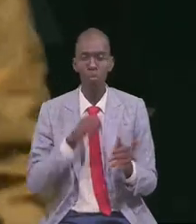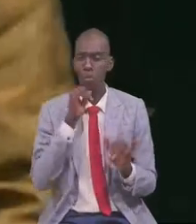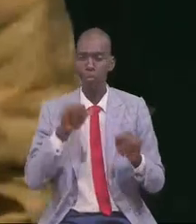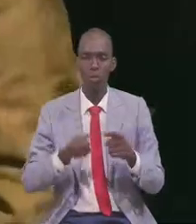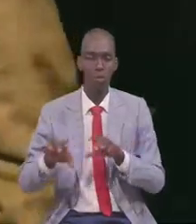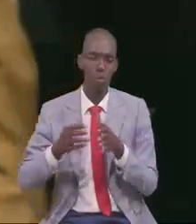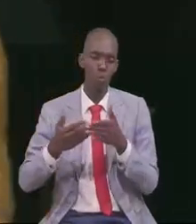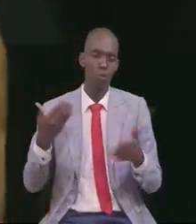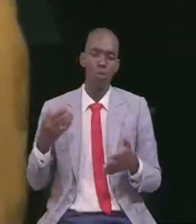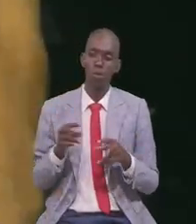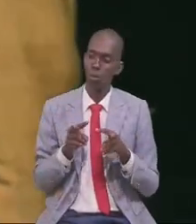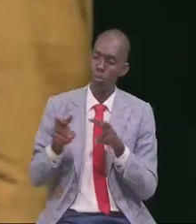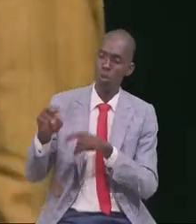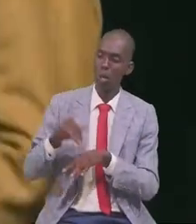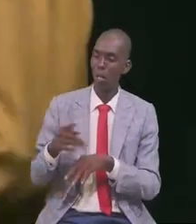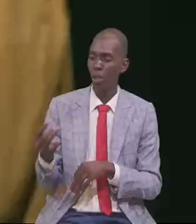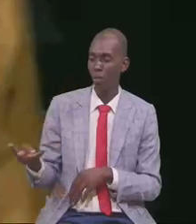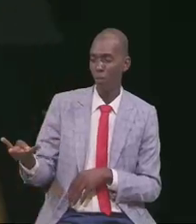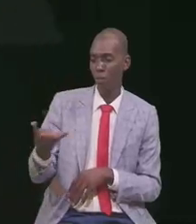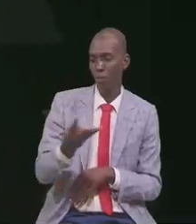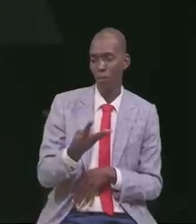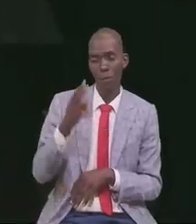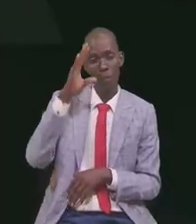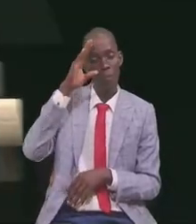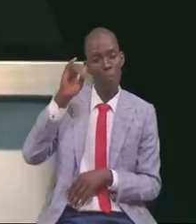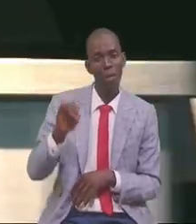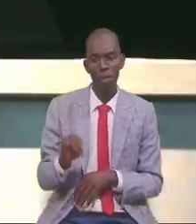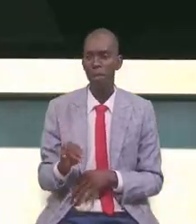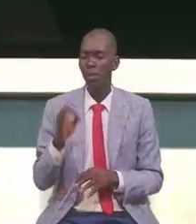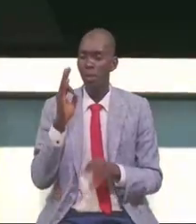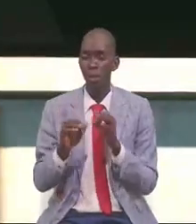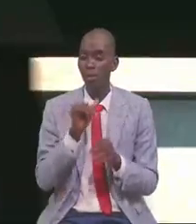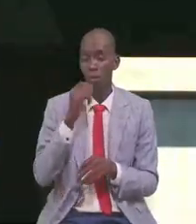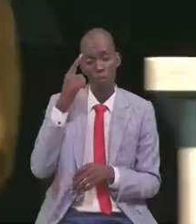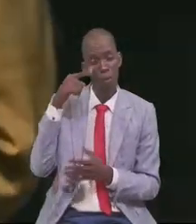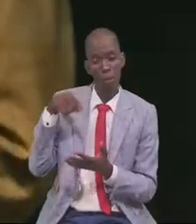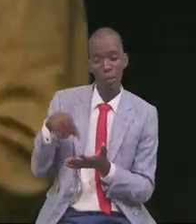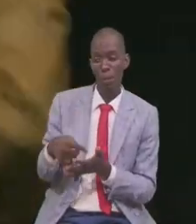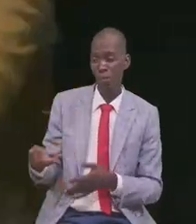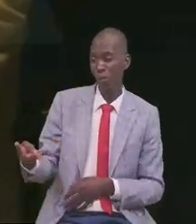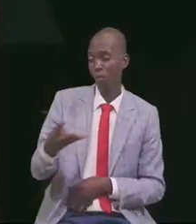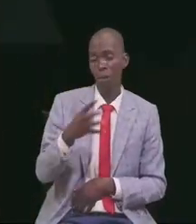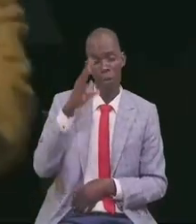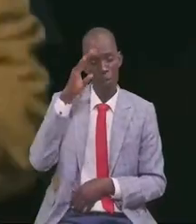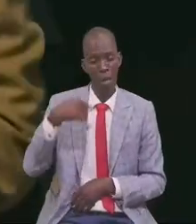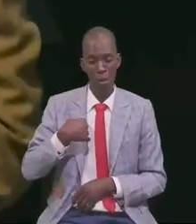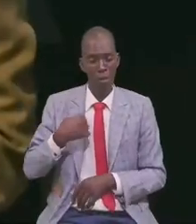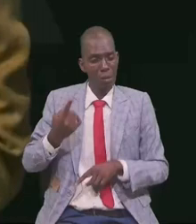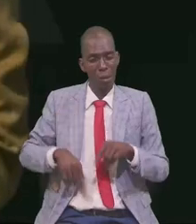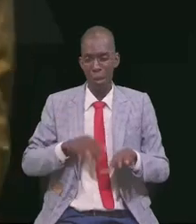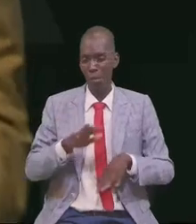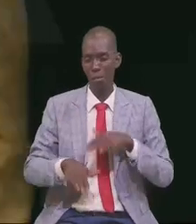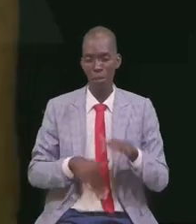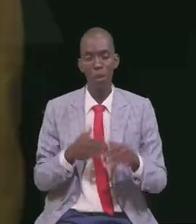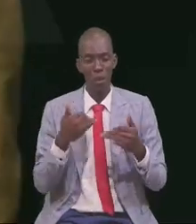a regardé les quatre hommes qui l'ont aidé. Si ce n'était pas à cause de ces quatre hommes, je ne pouvais pas me lever. Fais ce que